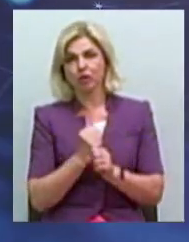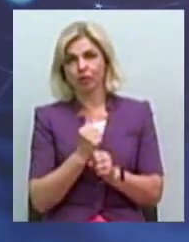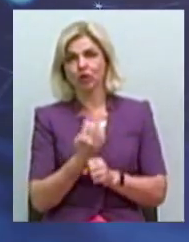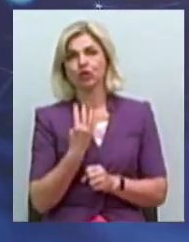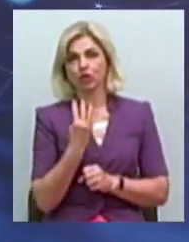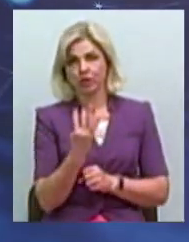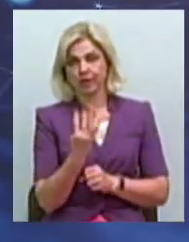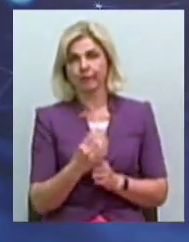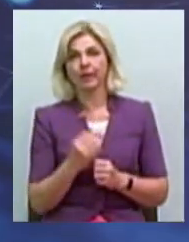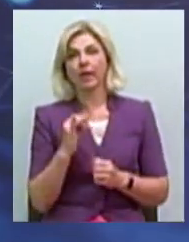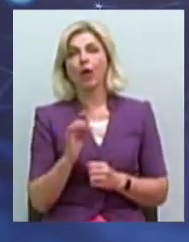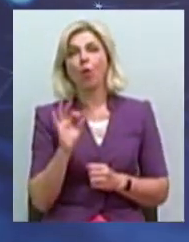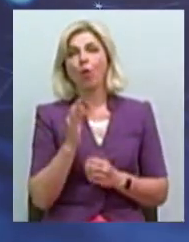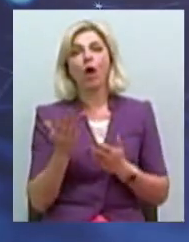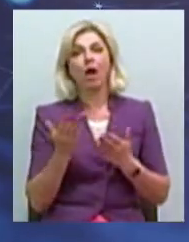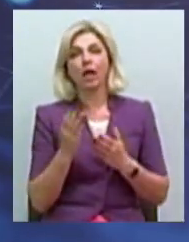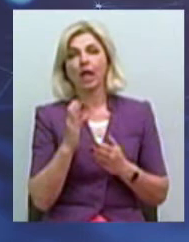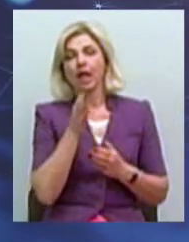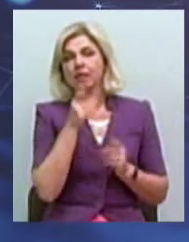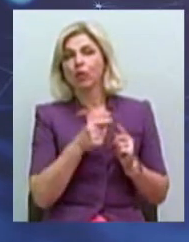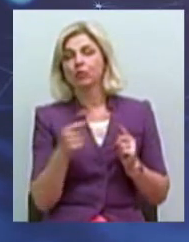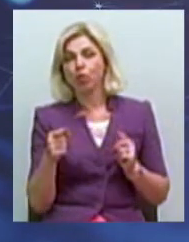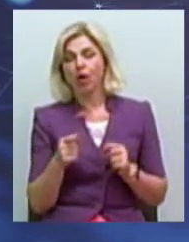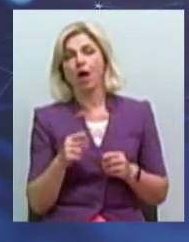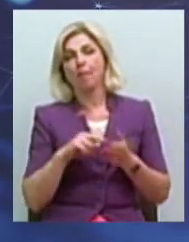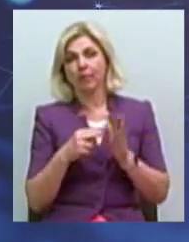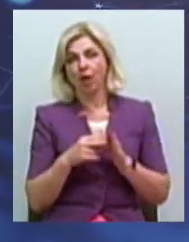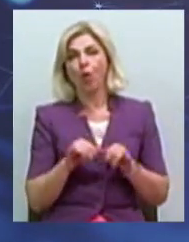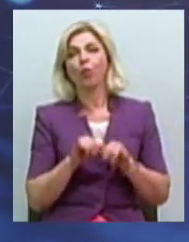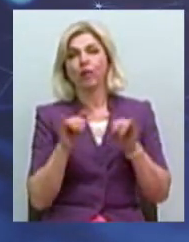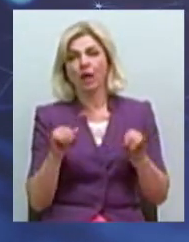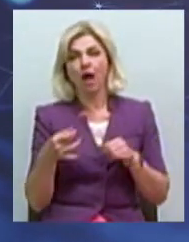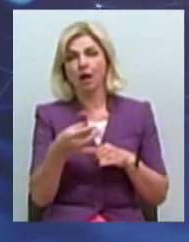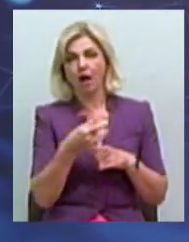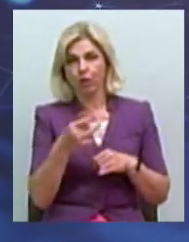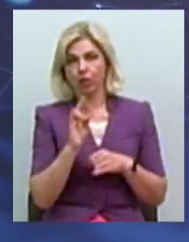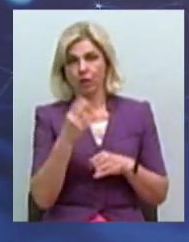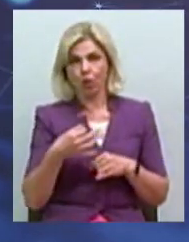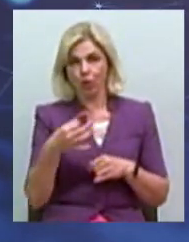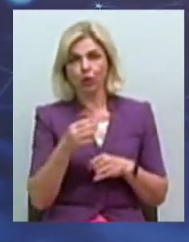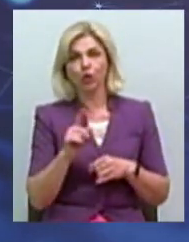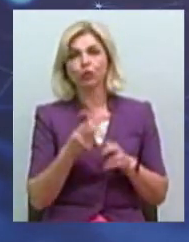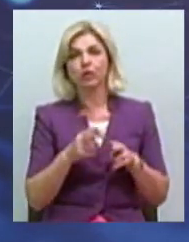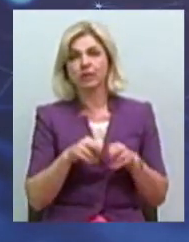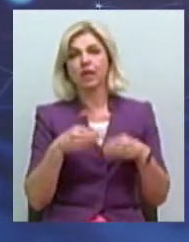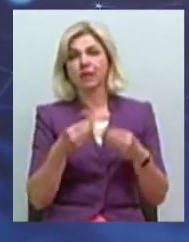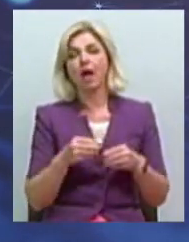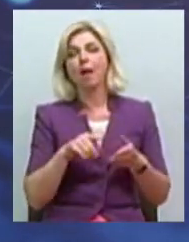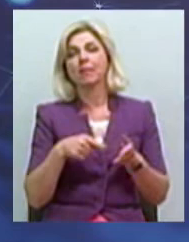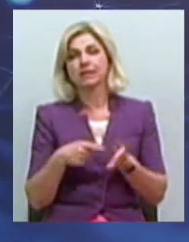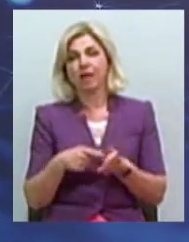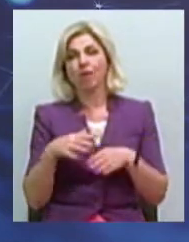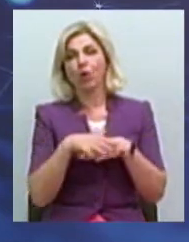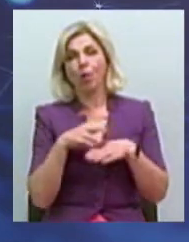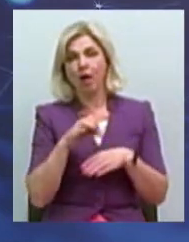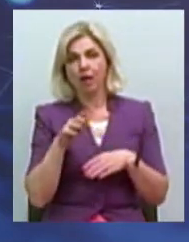4. Отже, про те, в які терміни планується укрупнення районів Миколаївщини і що це дасть місцевим громадам, ми говоримо з нашим